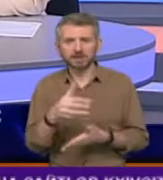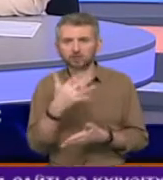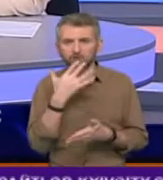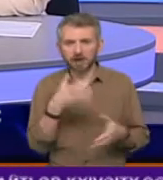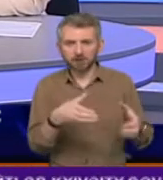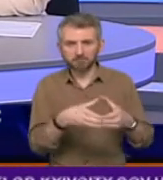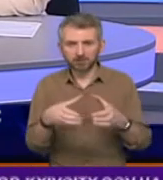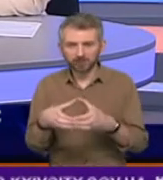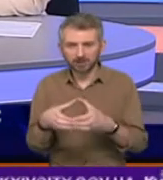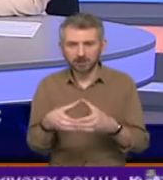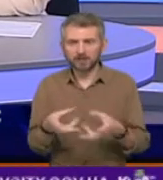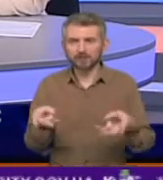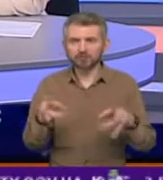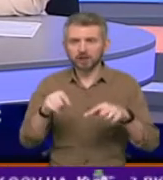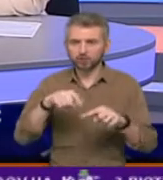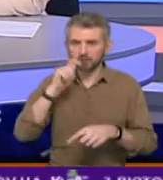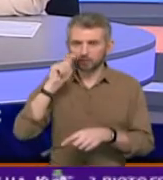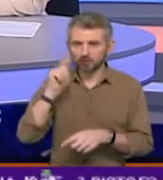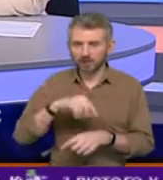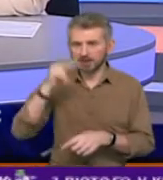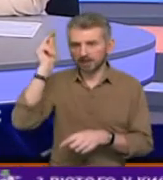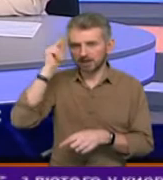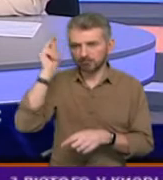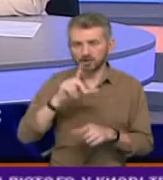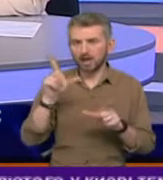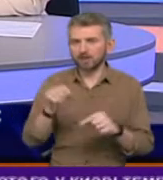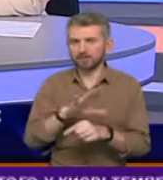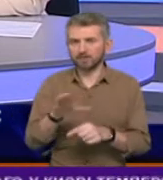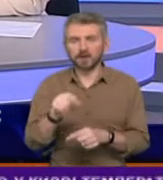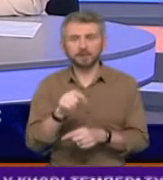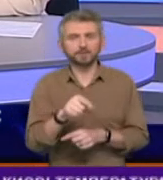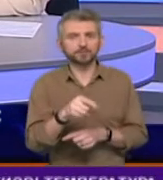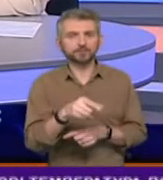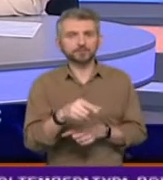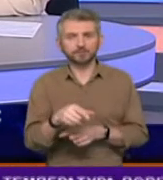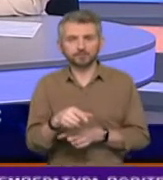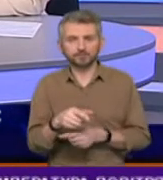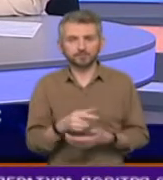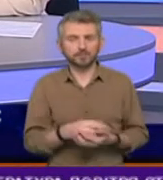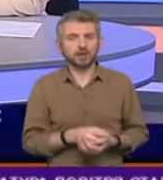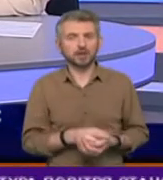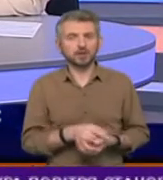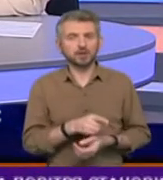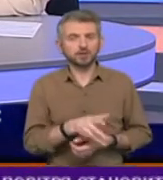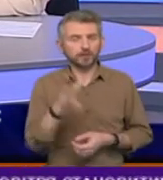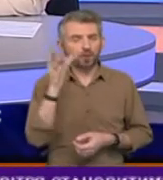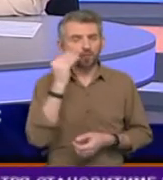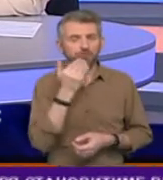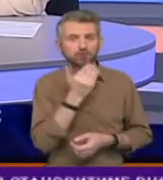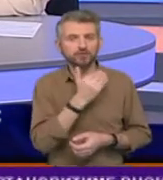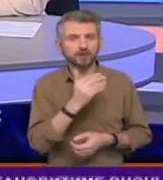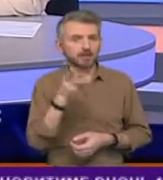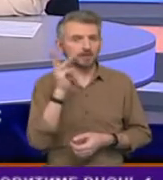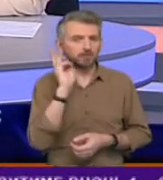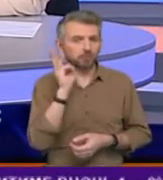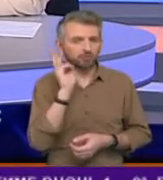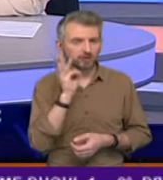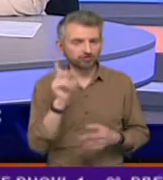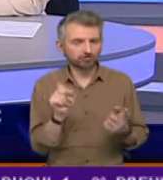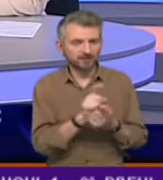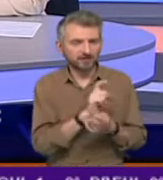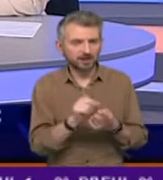там адміністративний центр знаходиться в Херсоні, то потім ще там здавали щось, якісь додаткові речі, їх приймали. От наскільки там